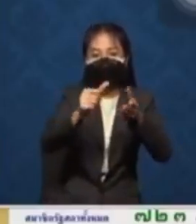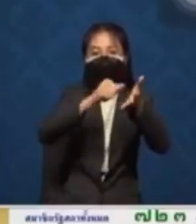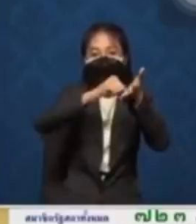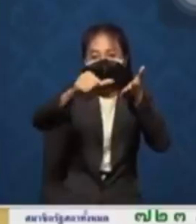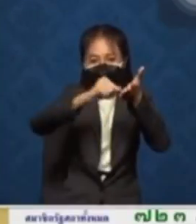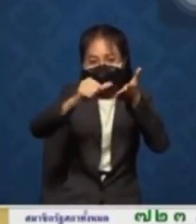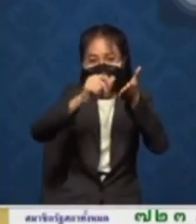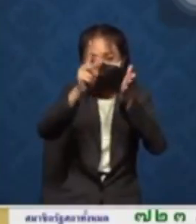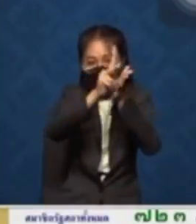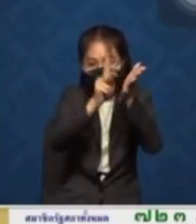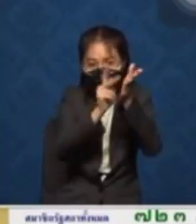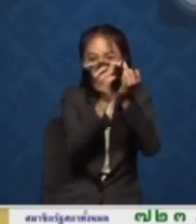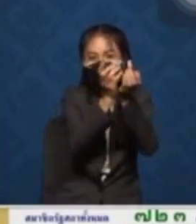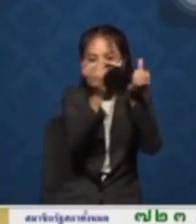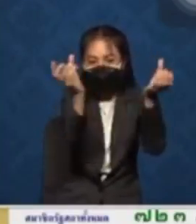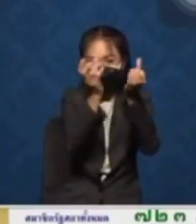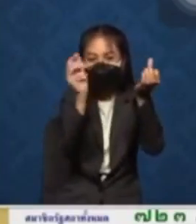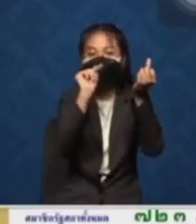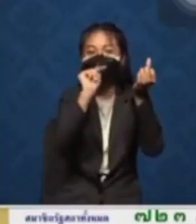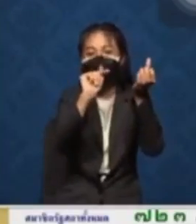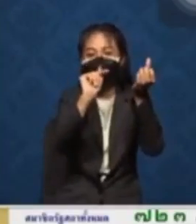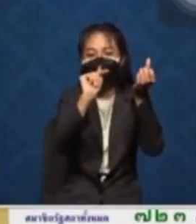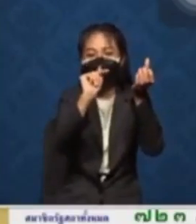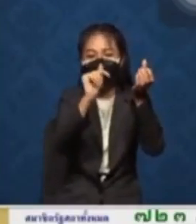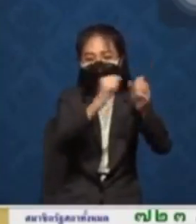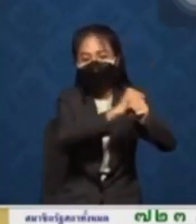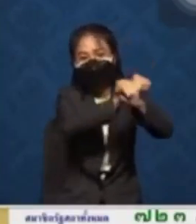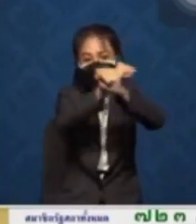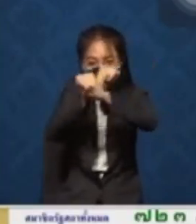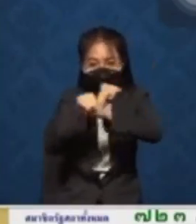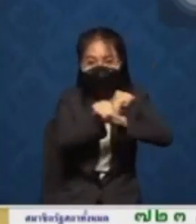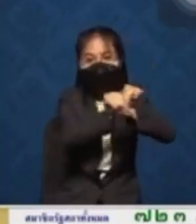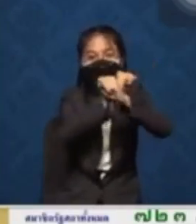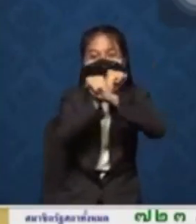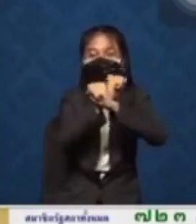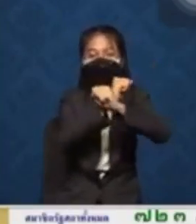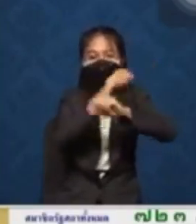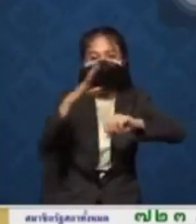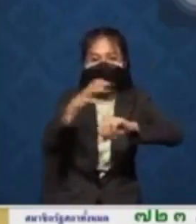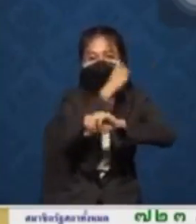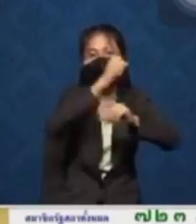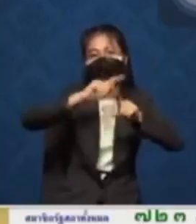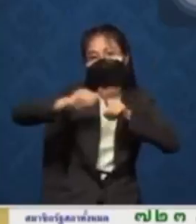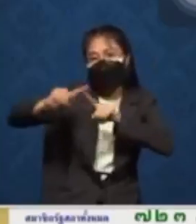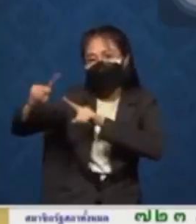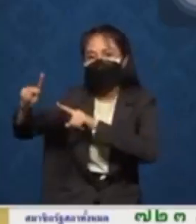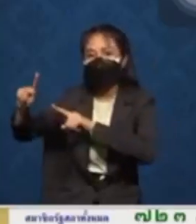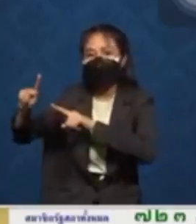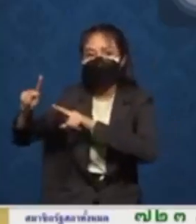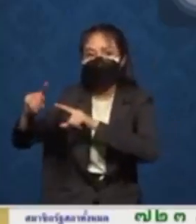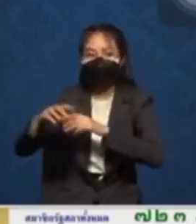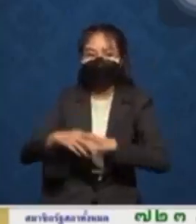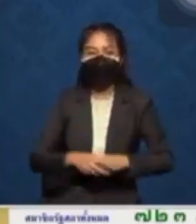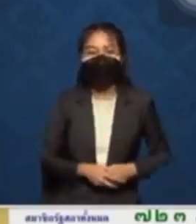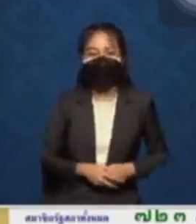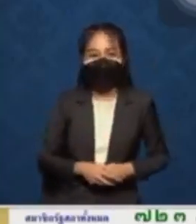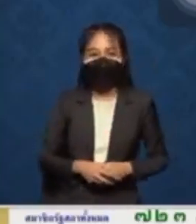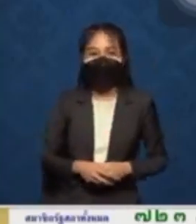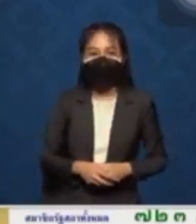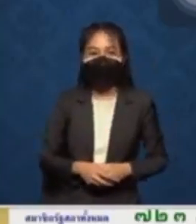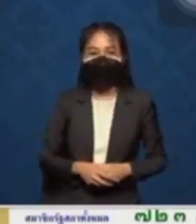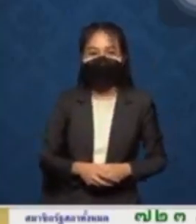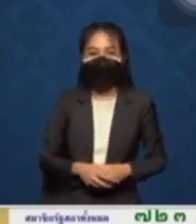างภูมิคุ้มกันต่อแหล่งกำเนิดไวรัสที่มีชื่อว่ารัฐธรรมนูญฉบับ2560แต่เช่นเดียว